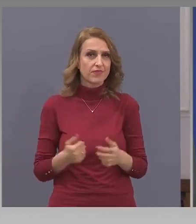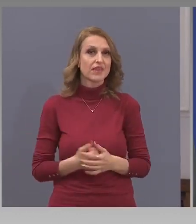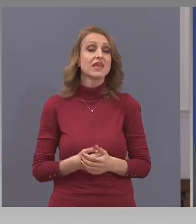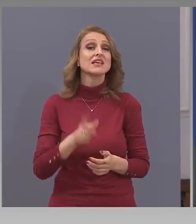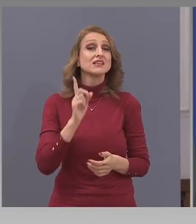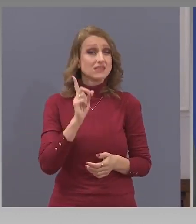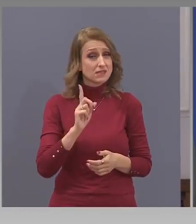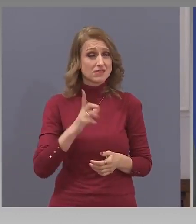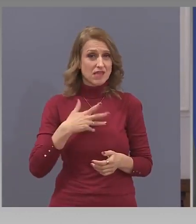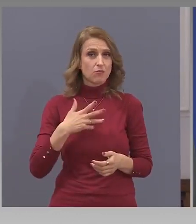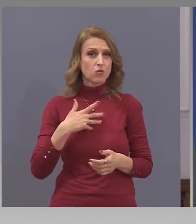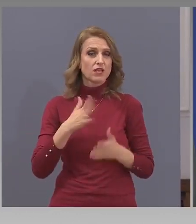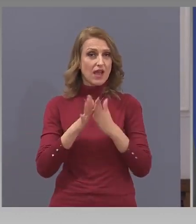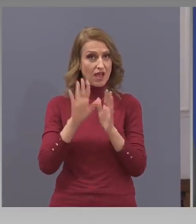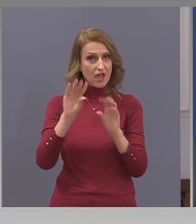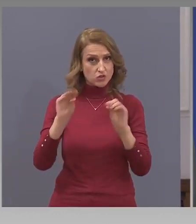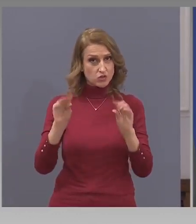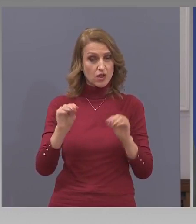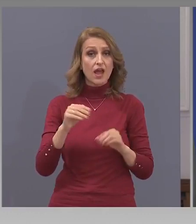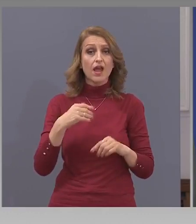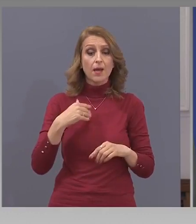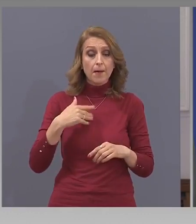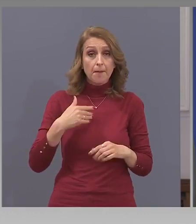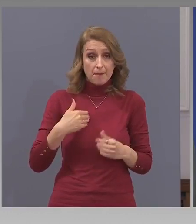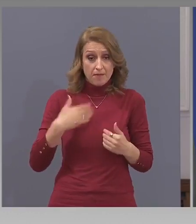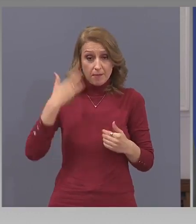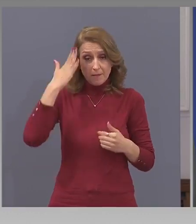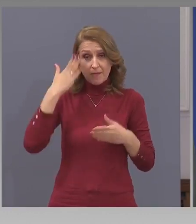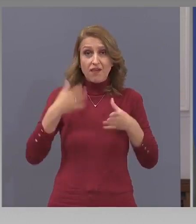да отбележа, че правителството не контролира интернет.